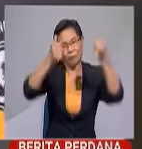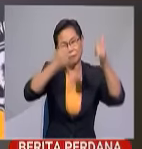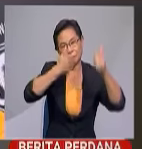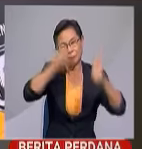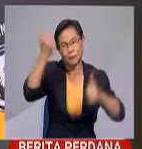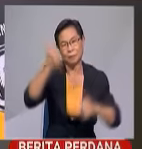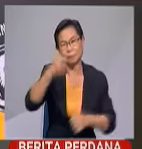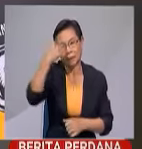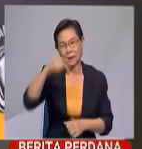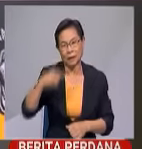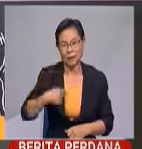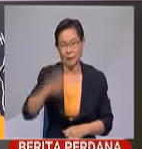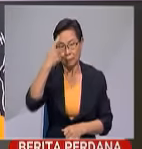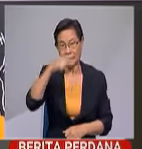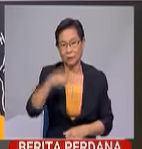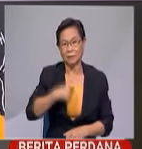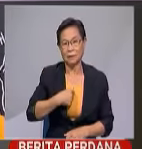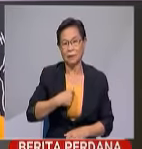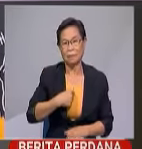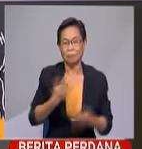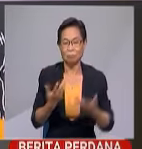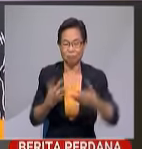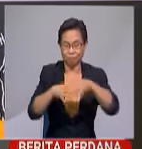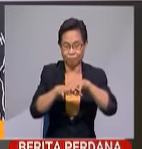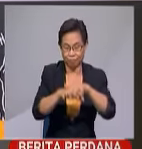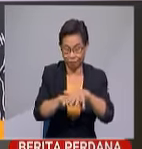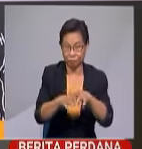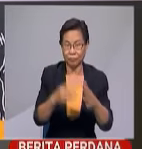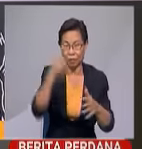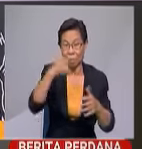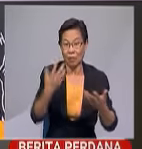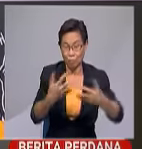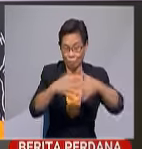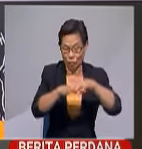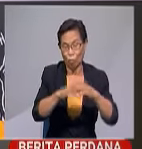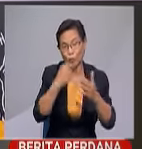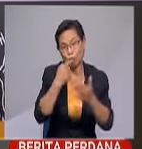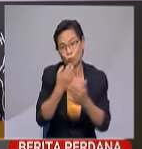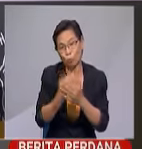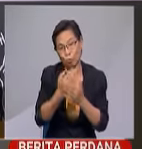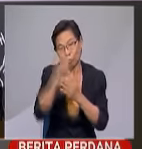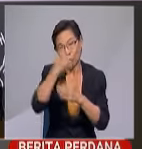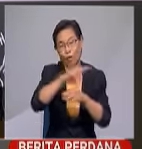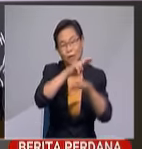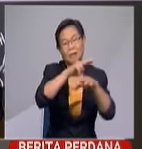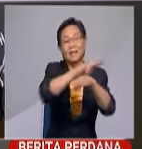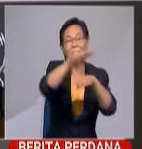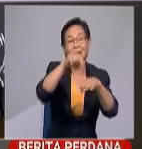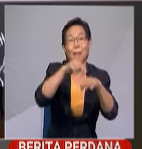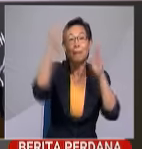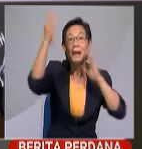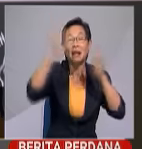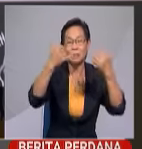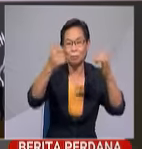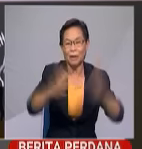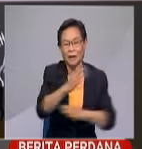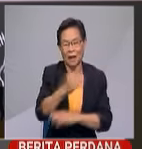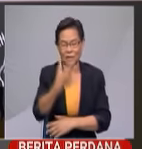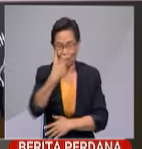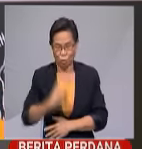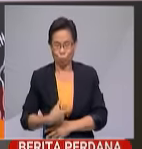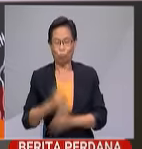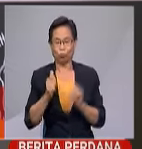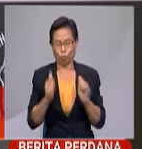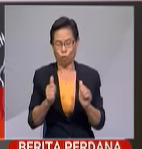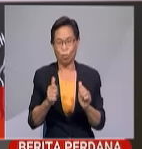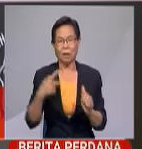Bagi Ayun, like, macam collaboration ni adalah macam good untuk our national player and as a individual, because